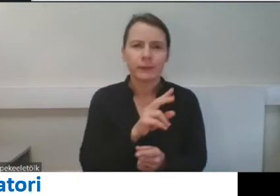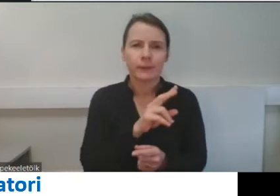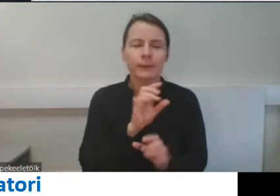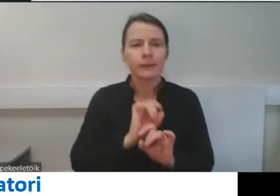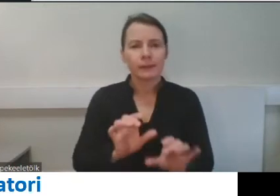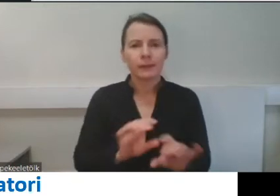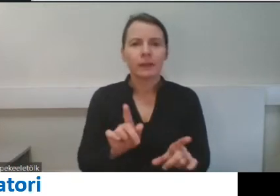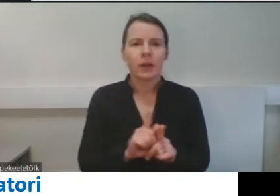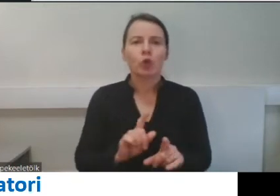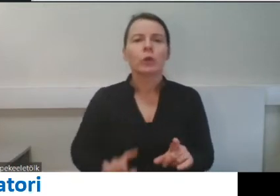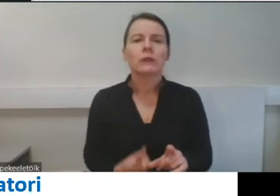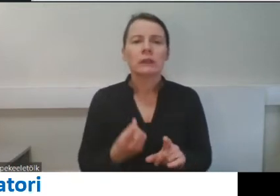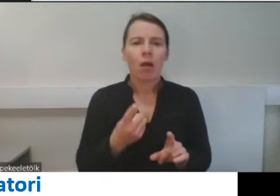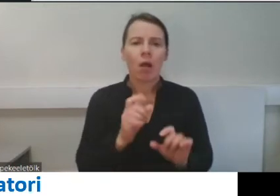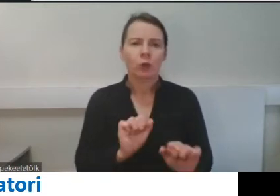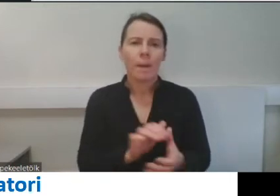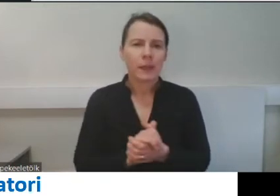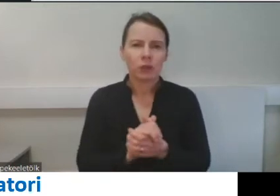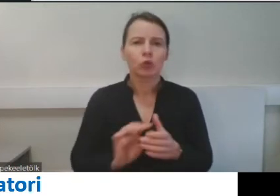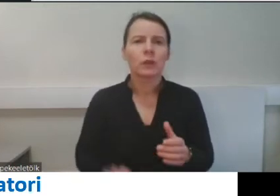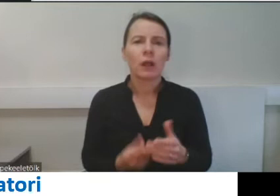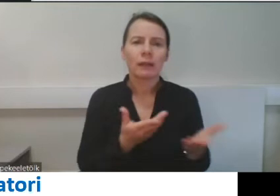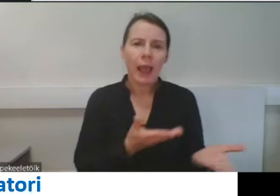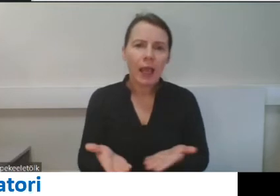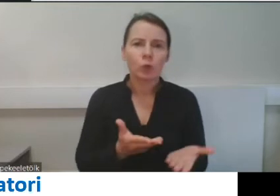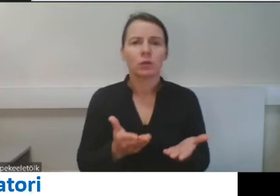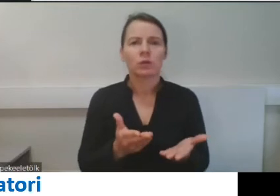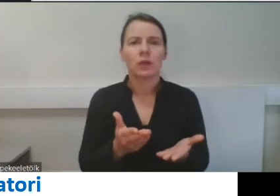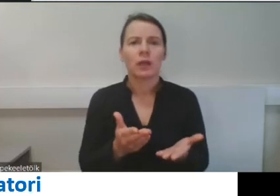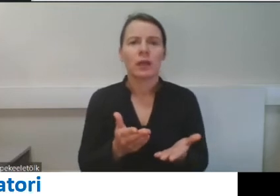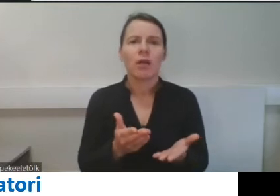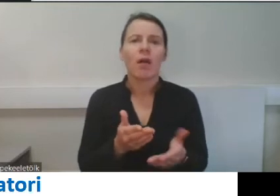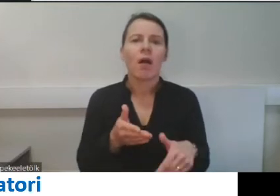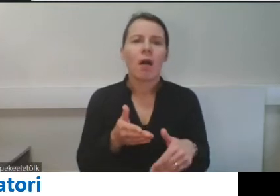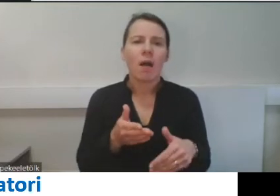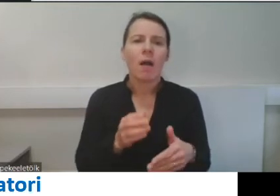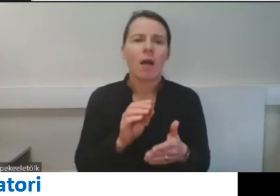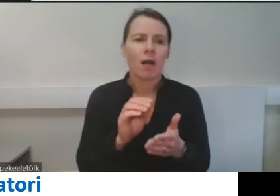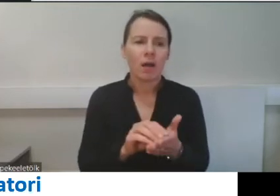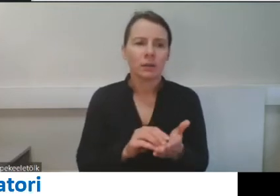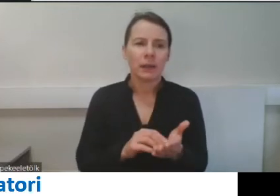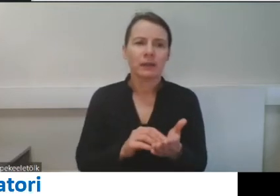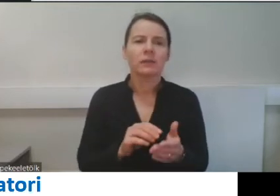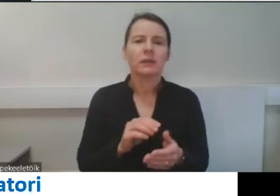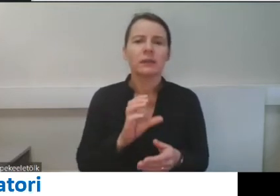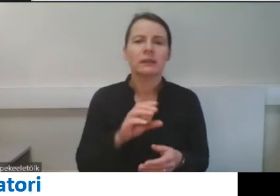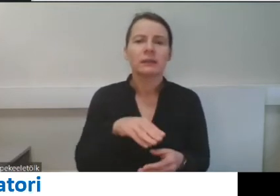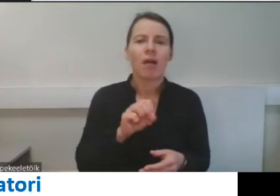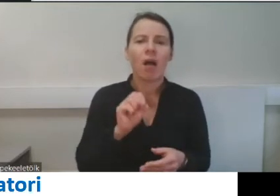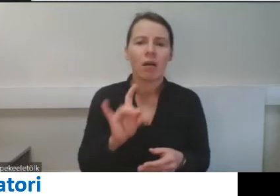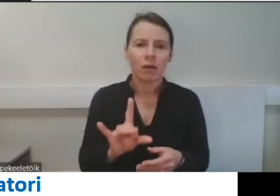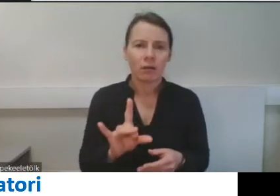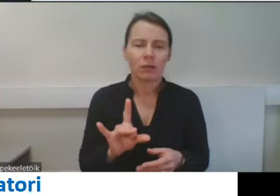meil täna olnud pidevalt see languses, ehk et ühe ööpäevaringse